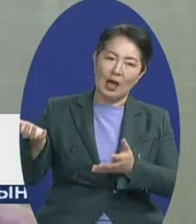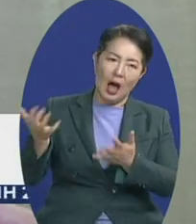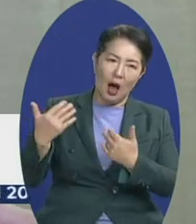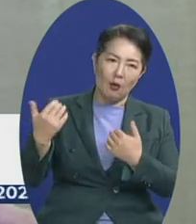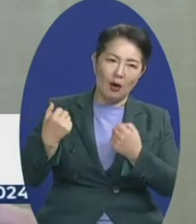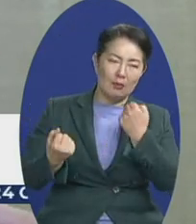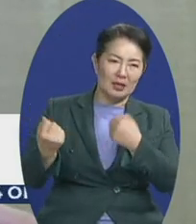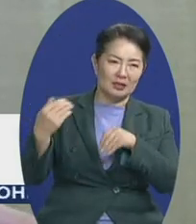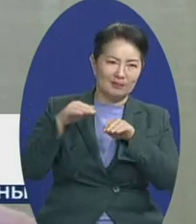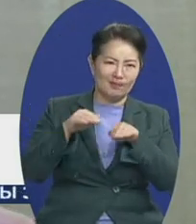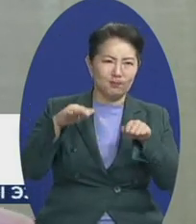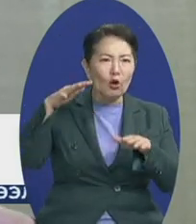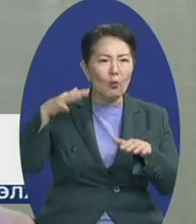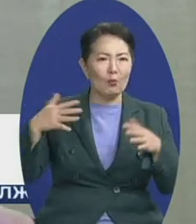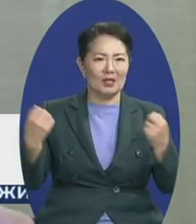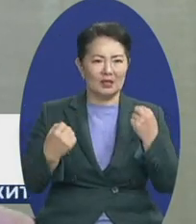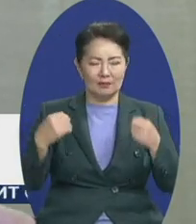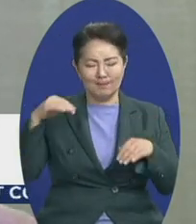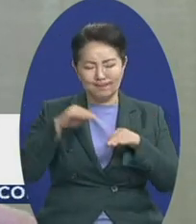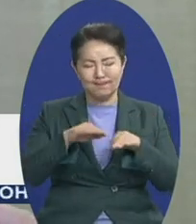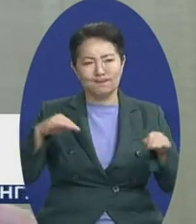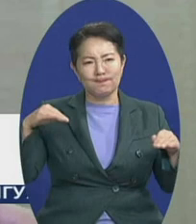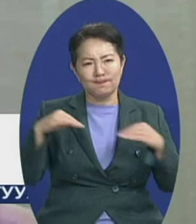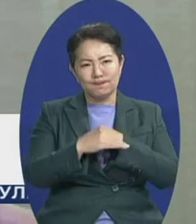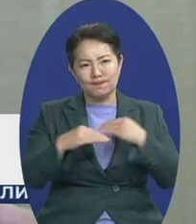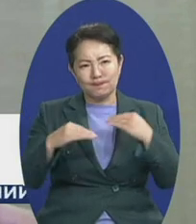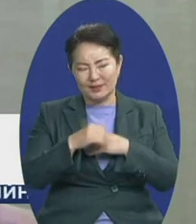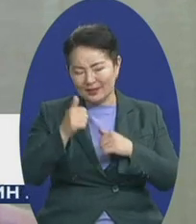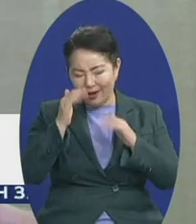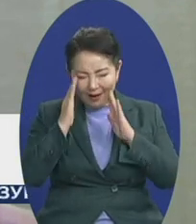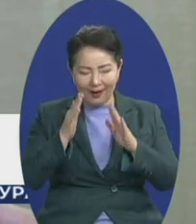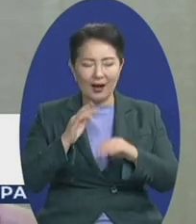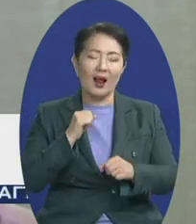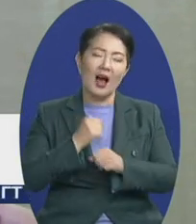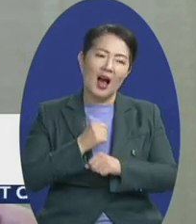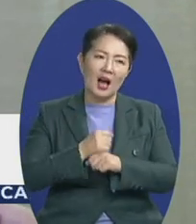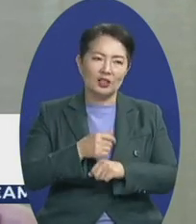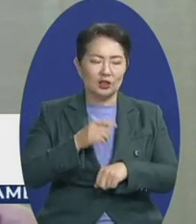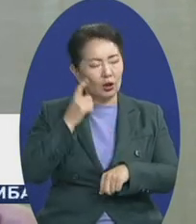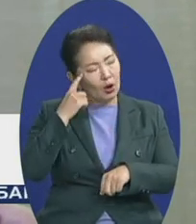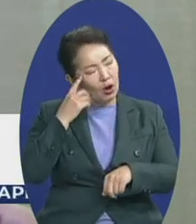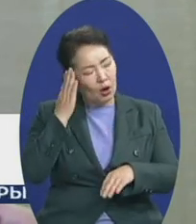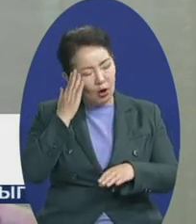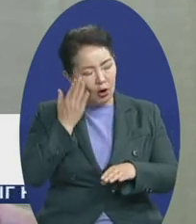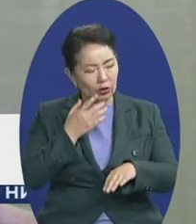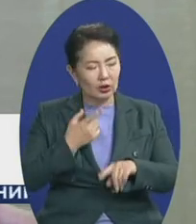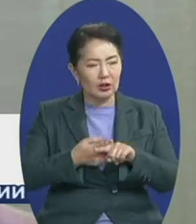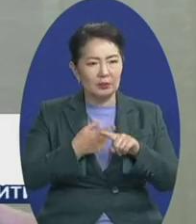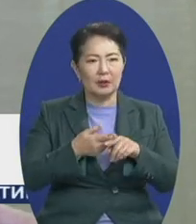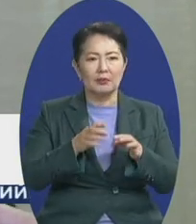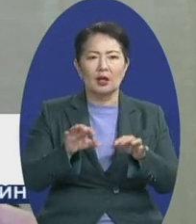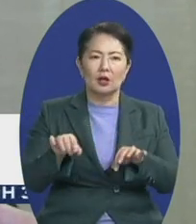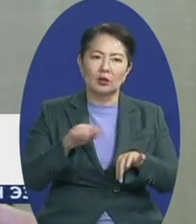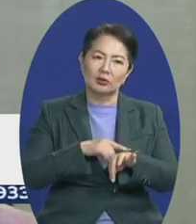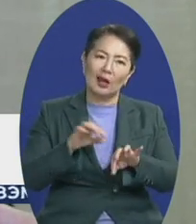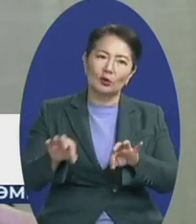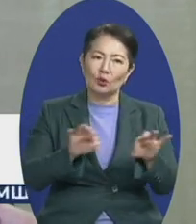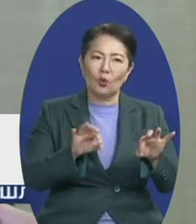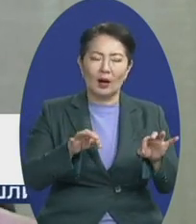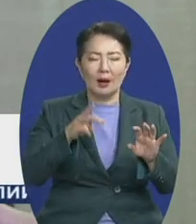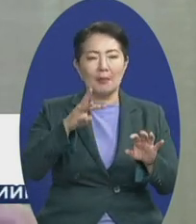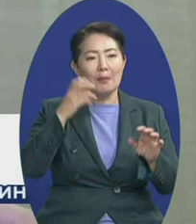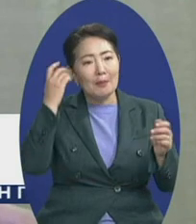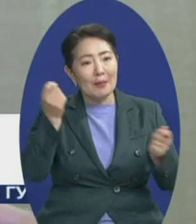байгаа. За энэ дээрээ бас одоо цонцгой анхаарах ажиллах хоног хугацааг нь тодорхой хэмжээгээр нэмж сунгах юм уу? Малчд руугаа